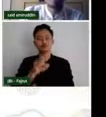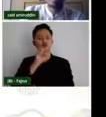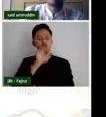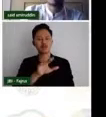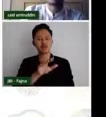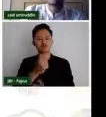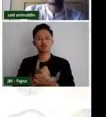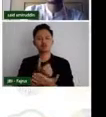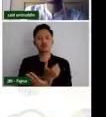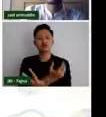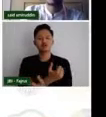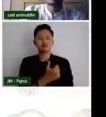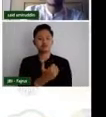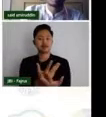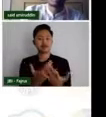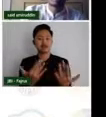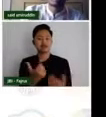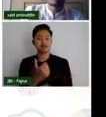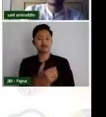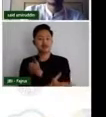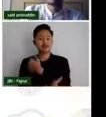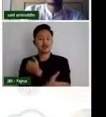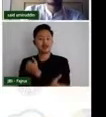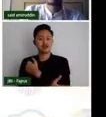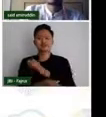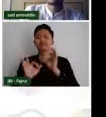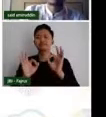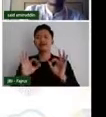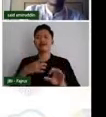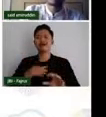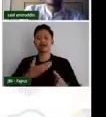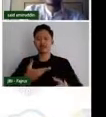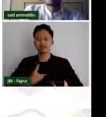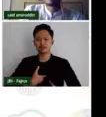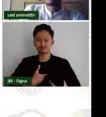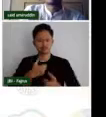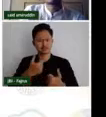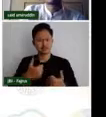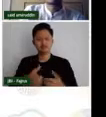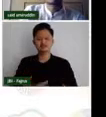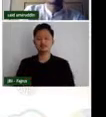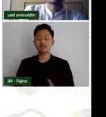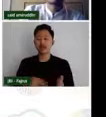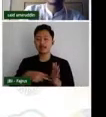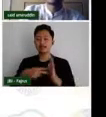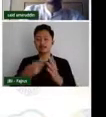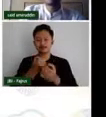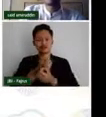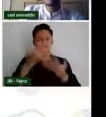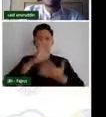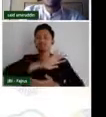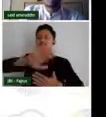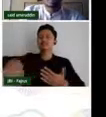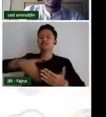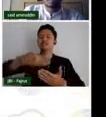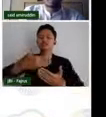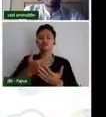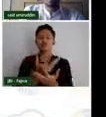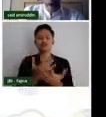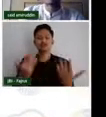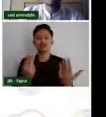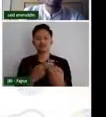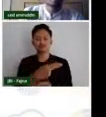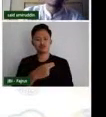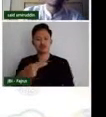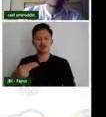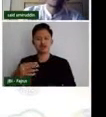negara berhak mendapatkan pendidikan. Jadi di sini jelas tersebutkan bahwa semua warga negara itu berhak mereka mendapatkan pendidikan. Tidak